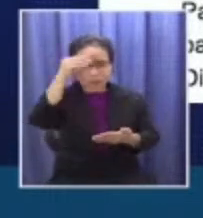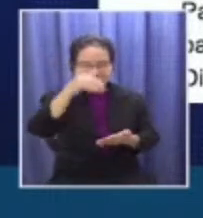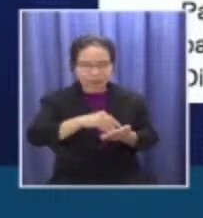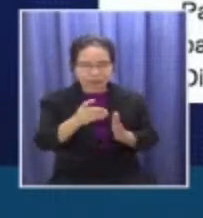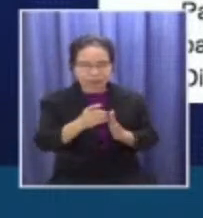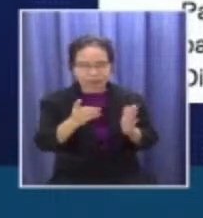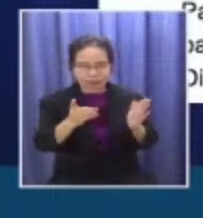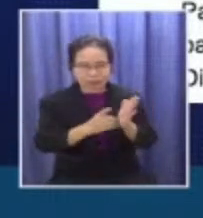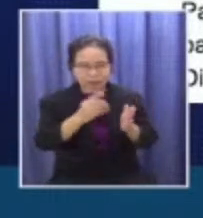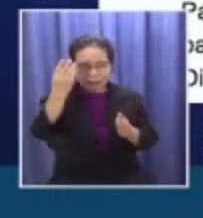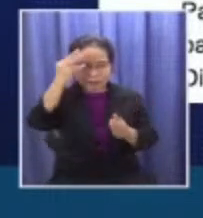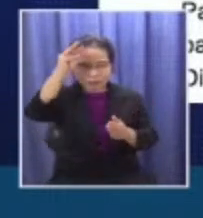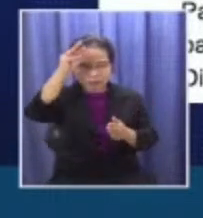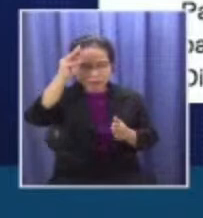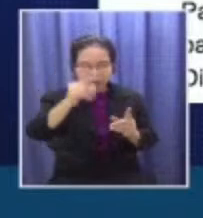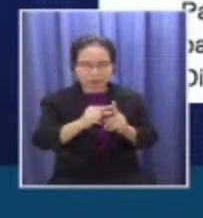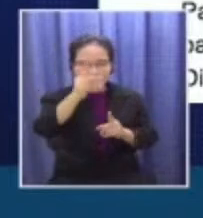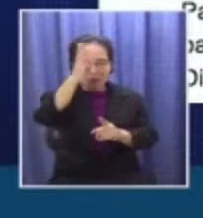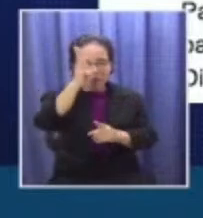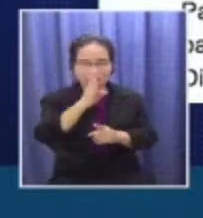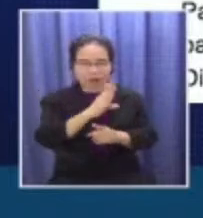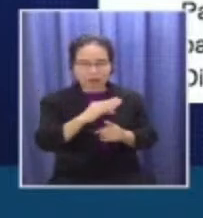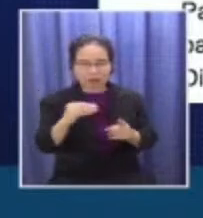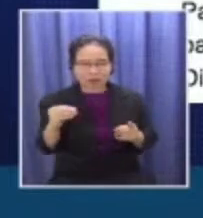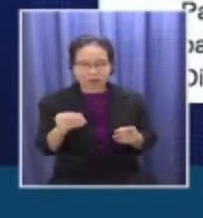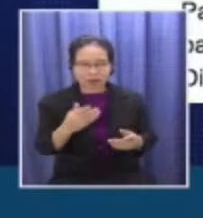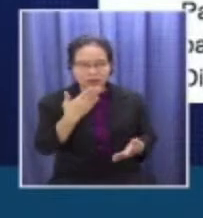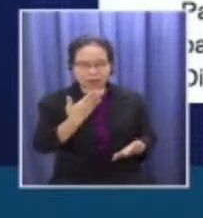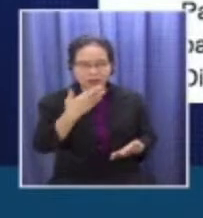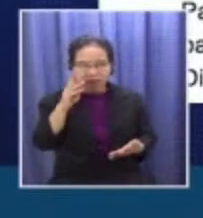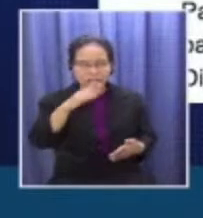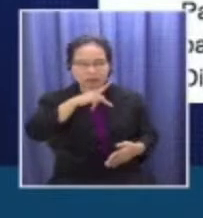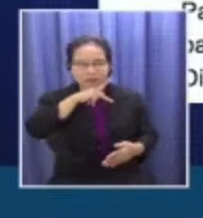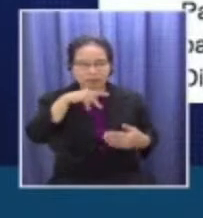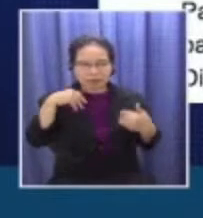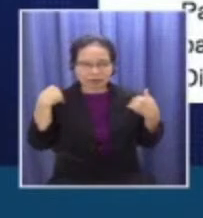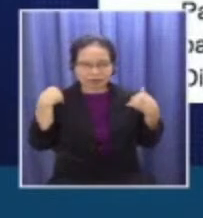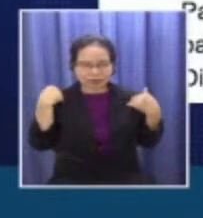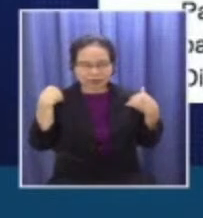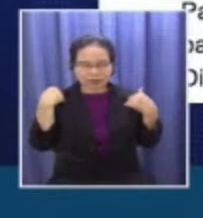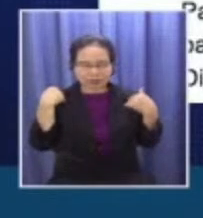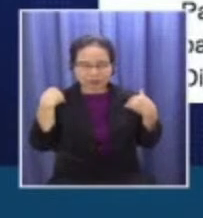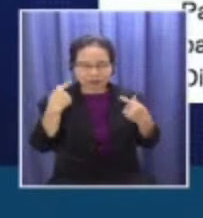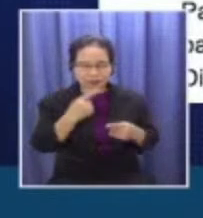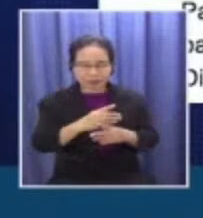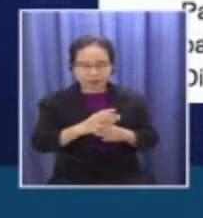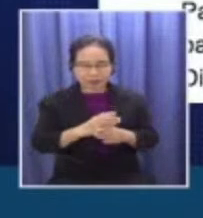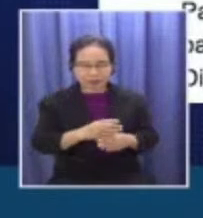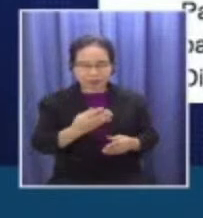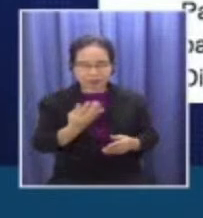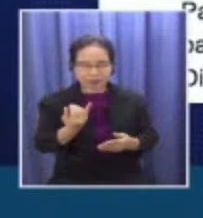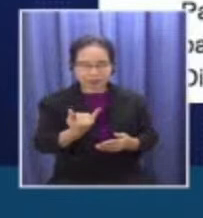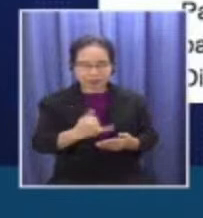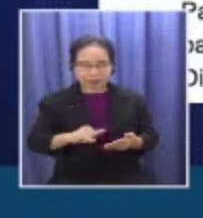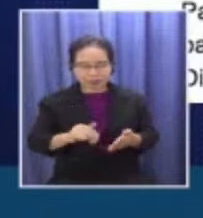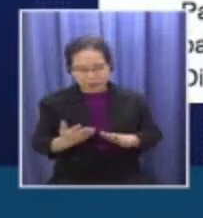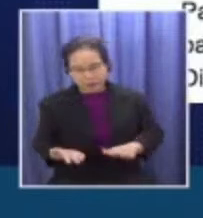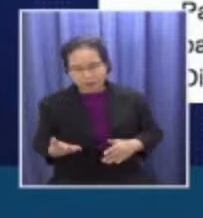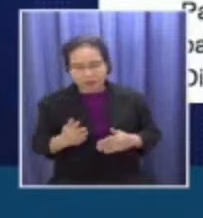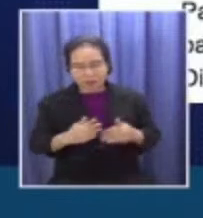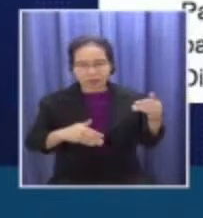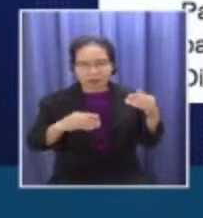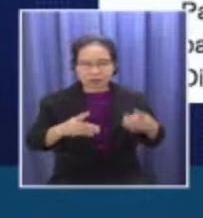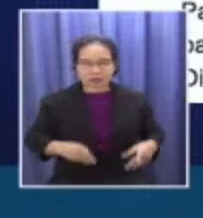ada islan ase ye enchiaso no enko mama brother Eli ne brother Daniel mesetum yaka kwenya yese matumi